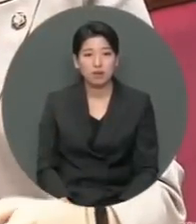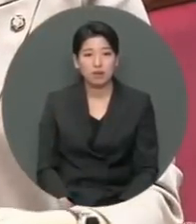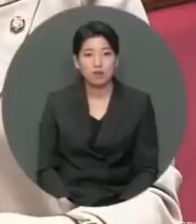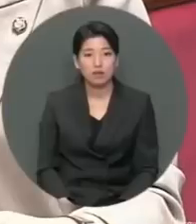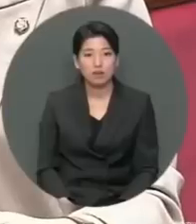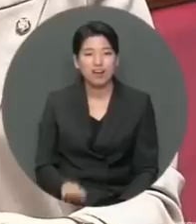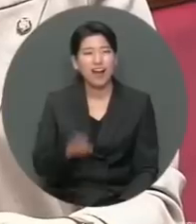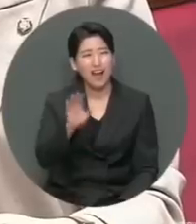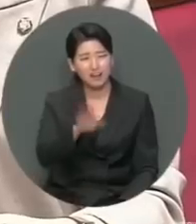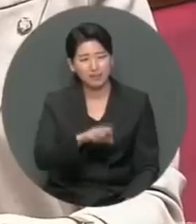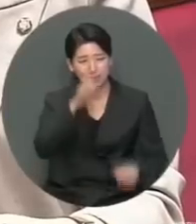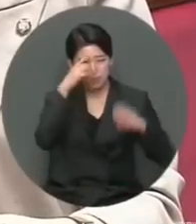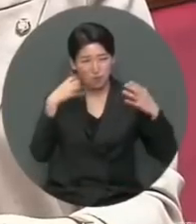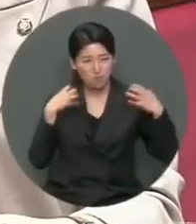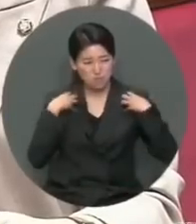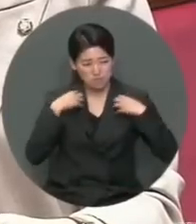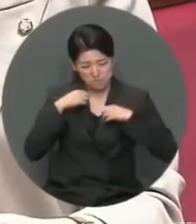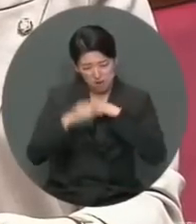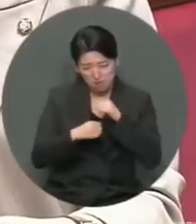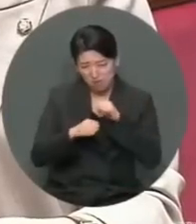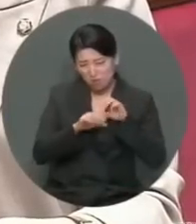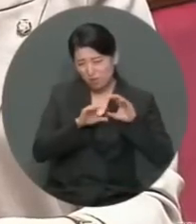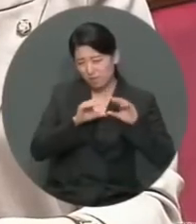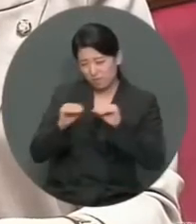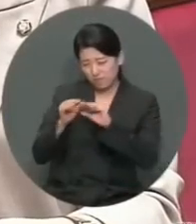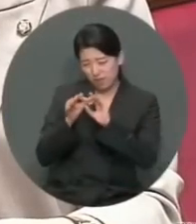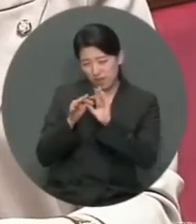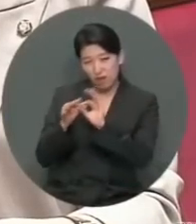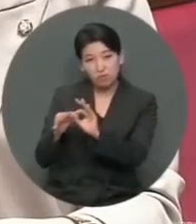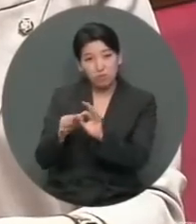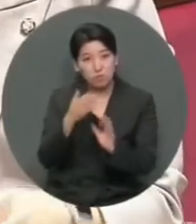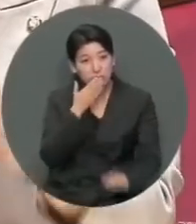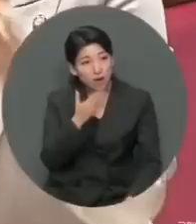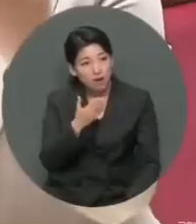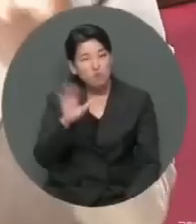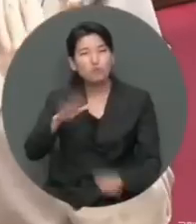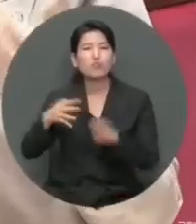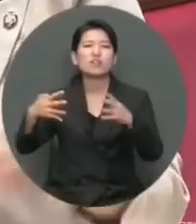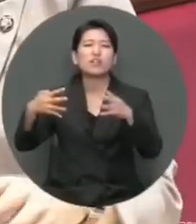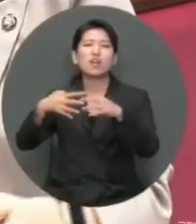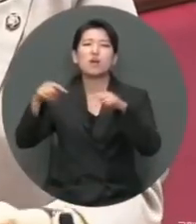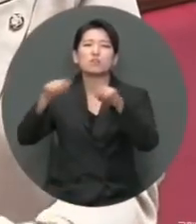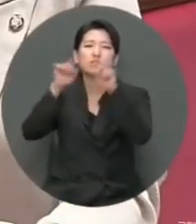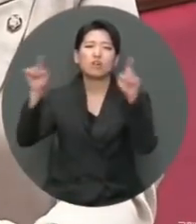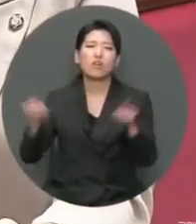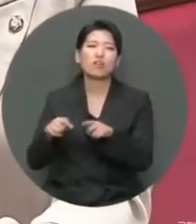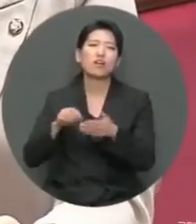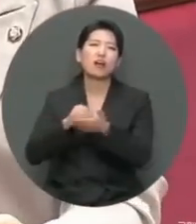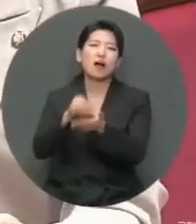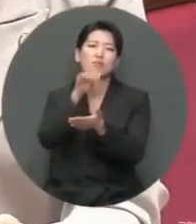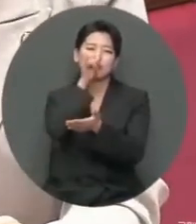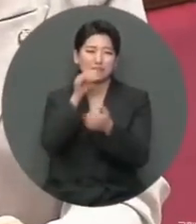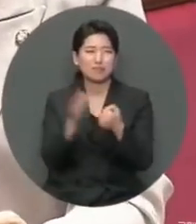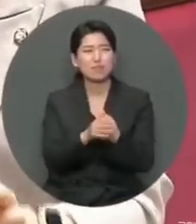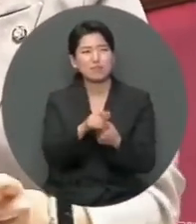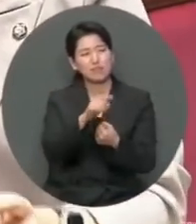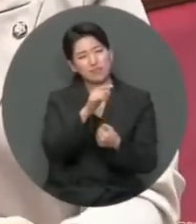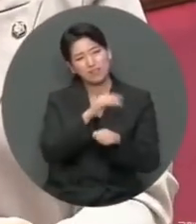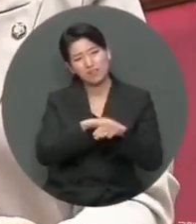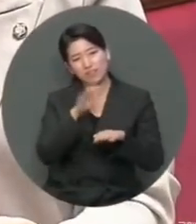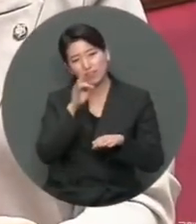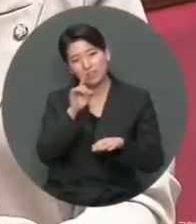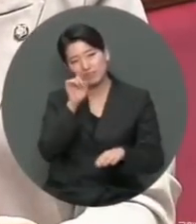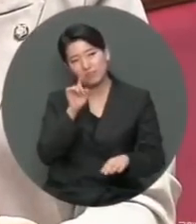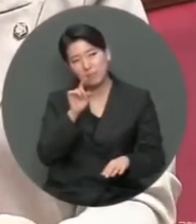아니 어떻게 우리 마음대로 할 수 있습니까? 협정에 가입이 할 수 있습니다. 아니 총리님, 그럼 이거는 어떻게